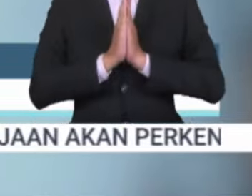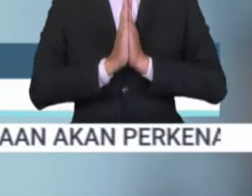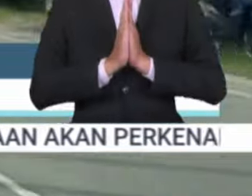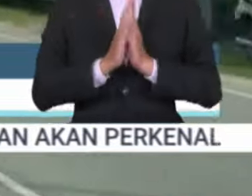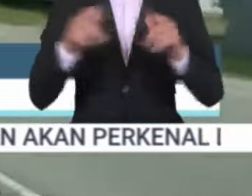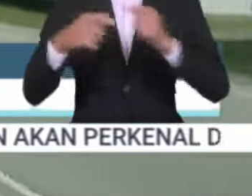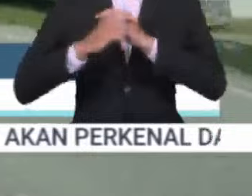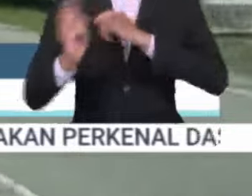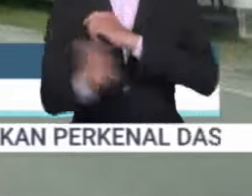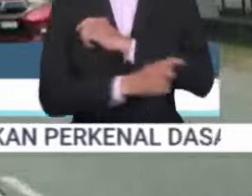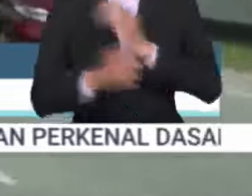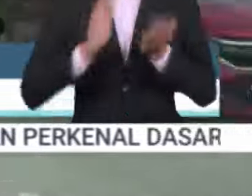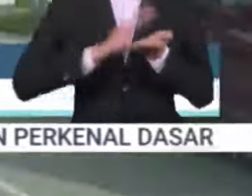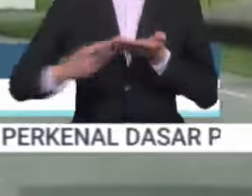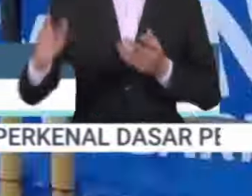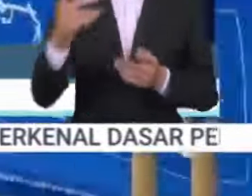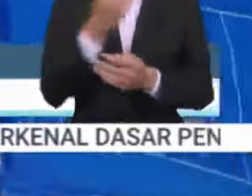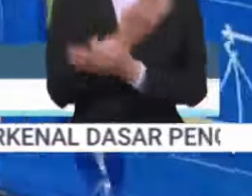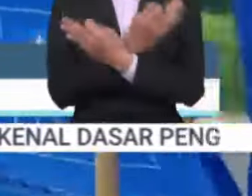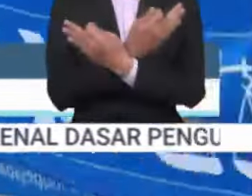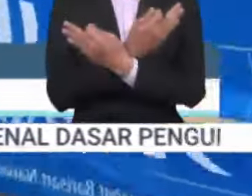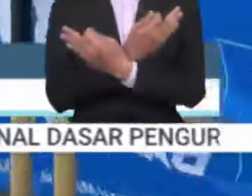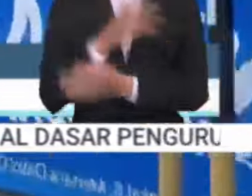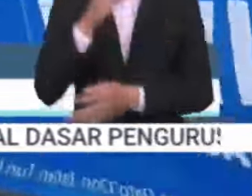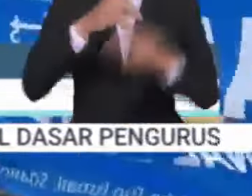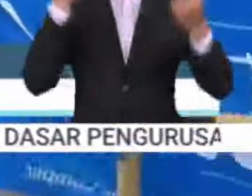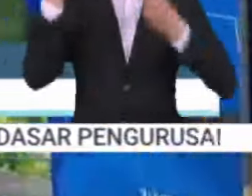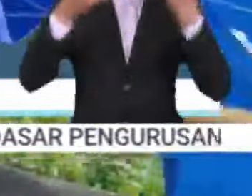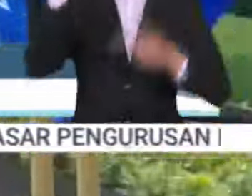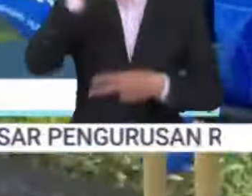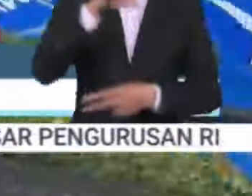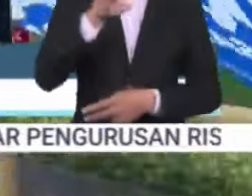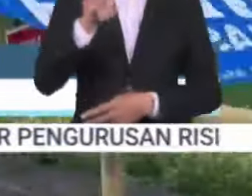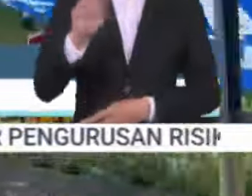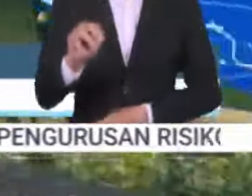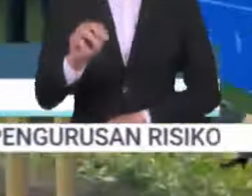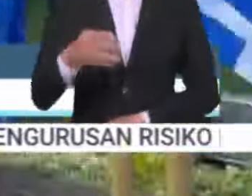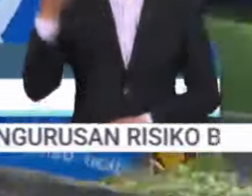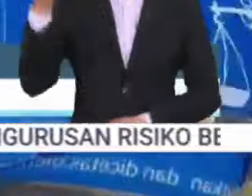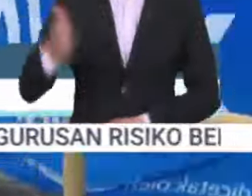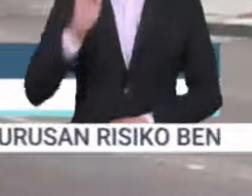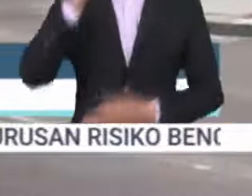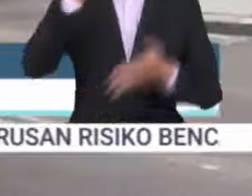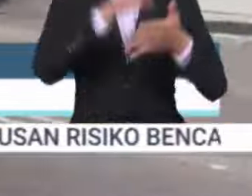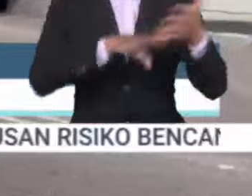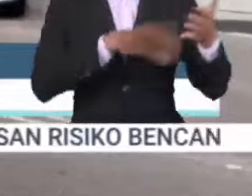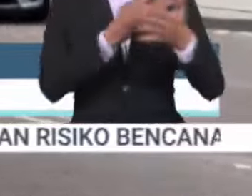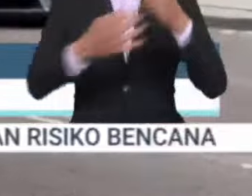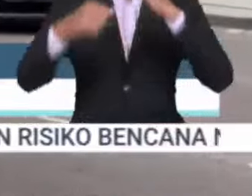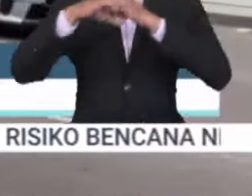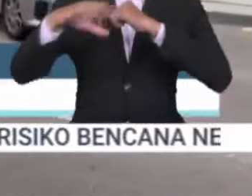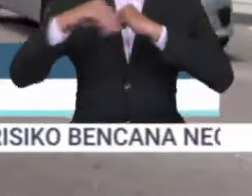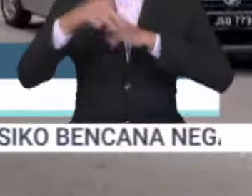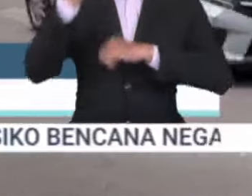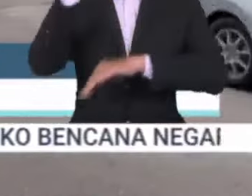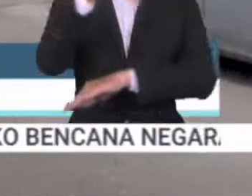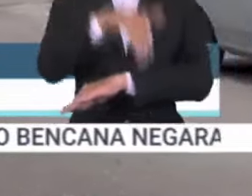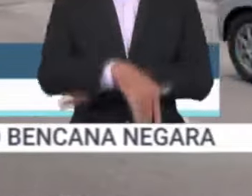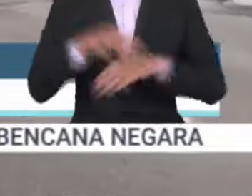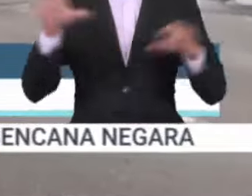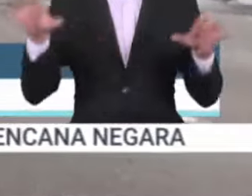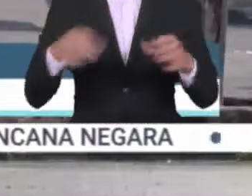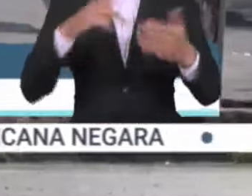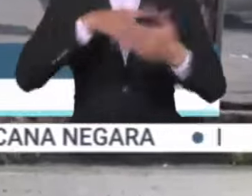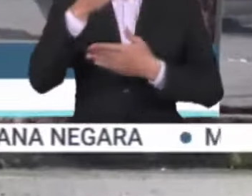Taman Murni Kluang. Selain melawat PDM di Dewan Negeri Mahkota, beliau juga akan memenuhi jadual kempen pada sebelah malam